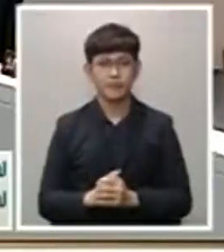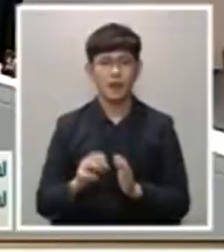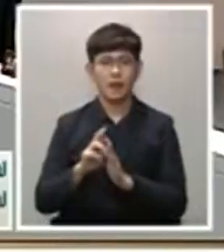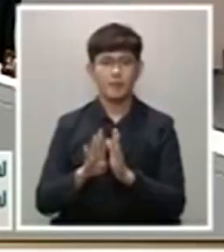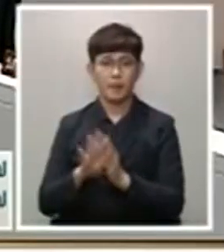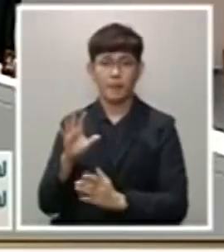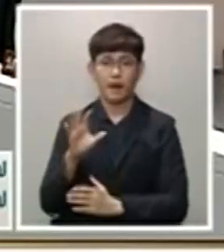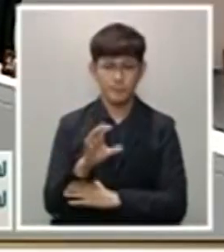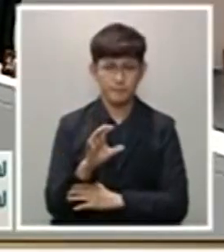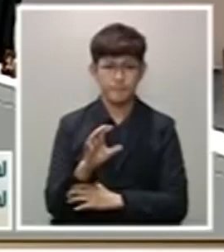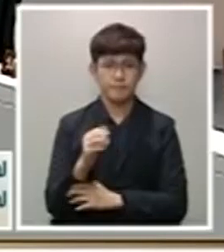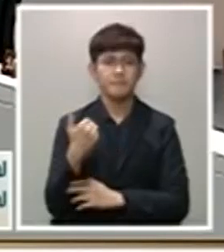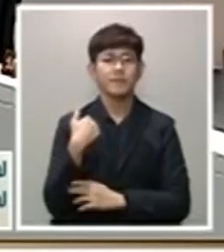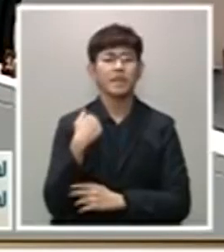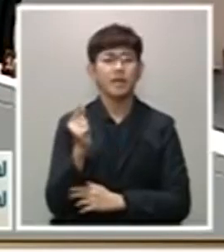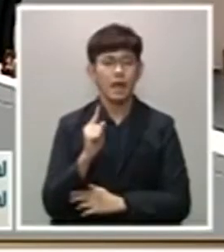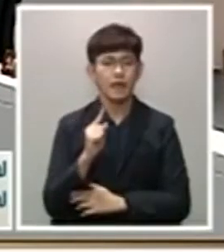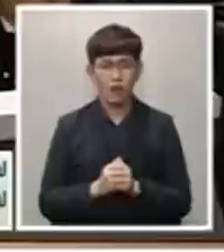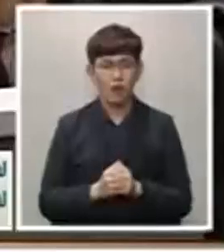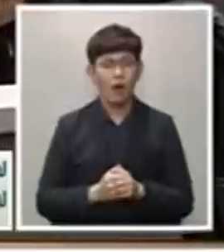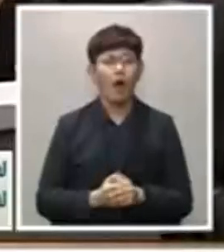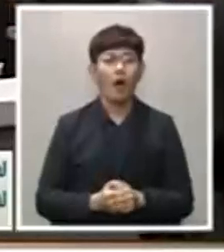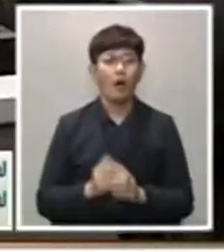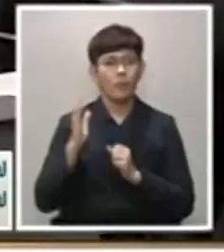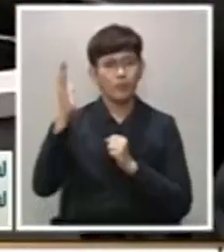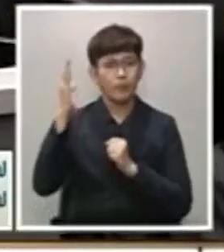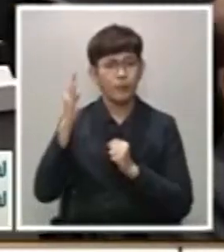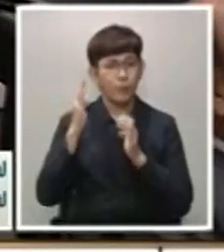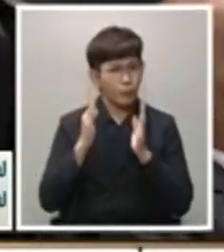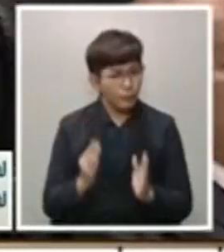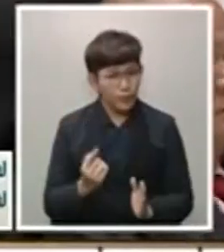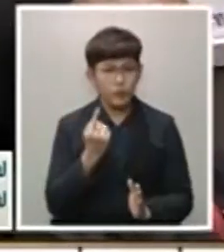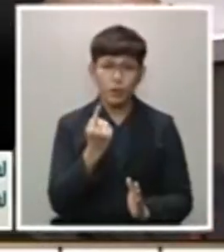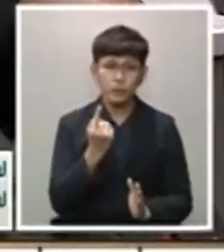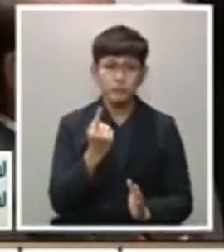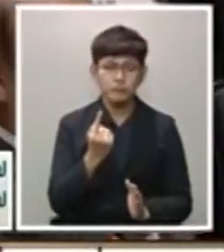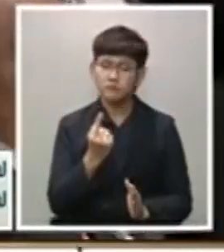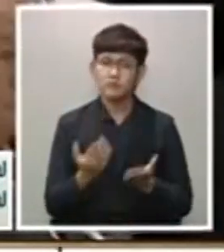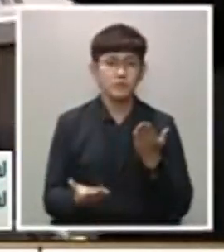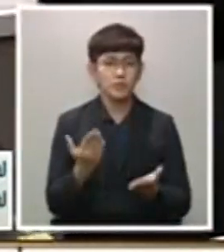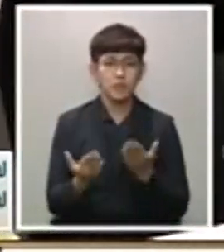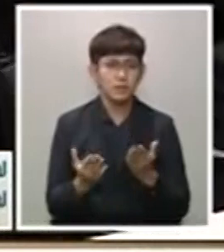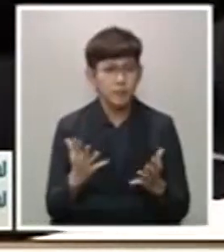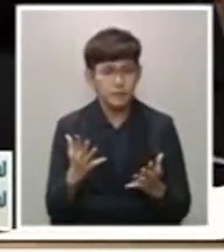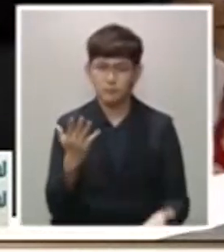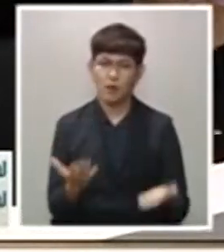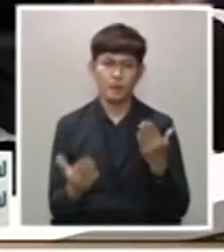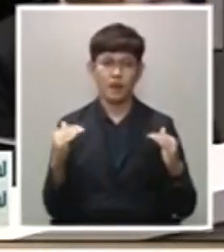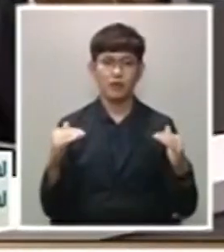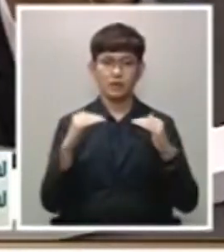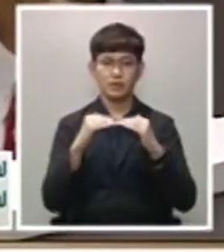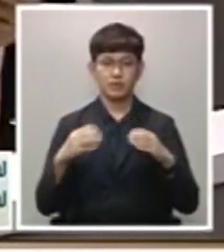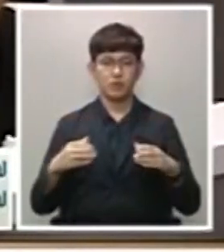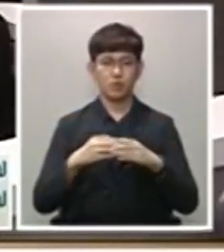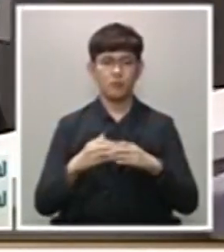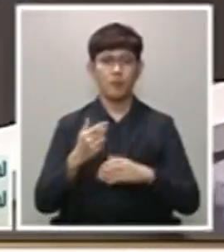ที่27กุมภาพันธ์ไม่รู้ว่าจะรักษาเวลาเนี่ยกันได้มากน้อยแค่ไหนเพราะว่าคนที่อยากขึ้นอภิปรายเนี่ยเยอะจริงๆแล้วเดี๋ยวจะมีการล